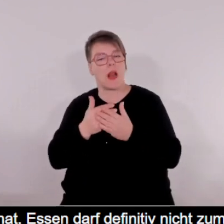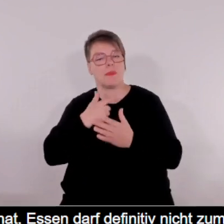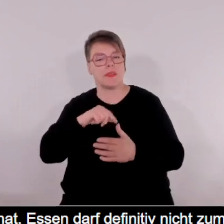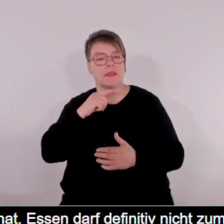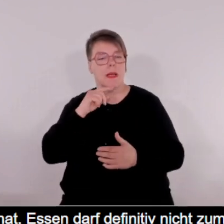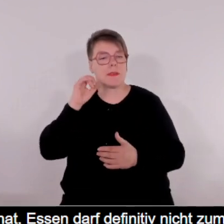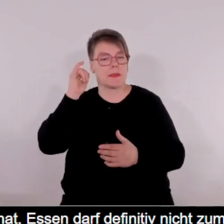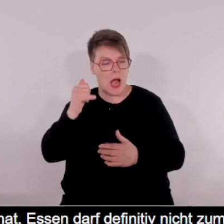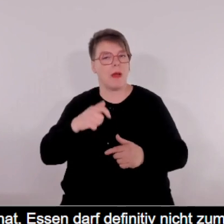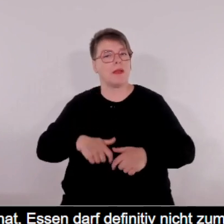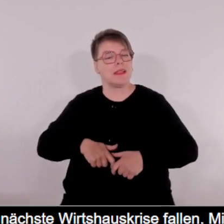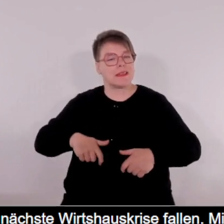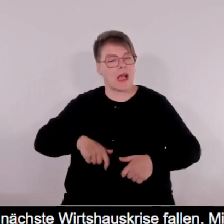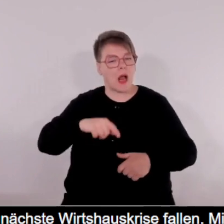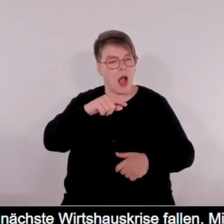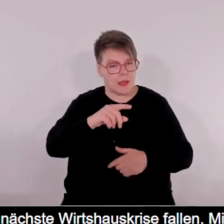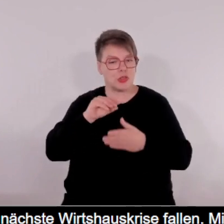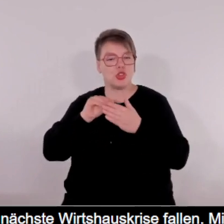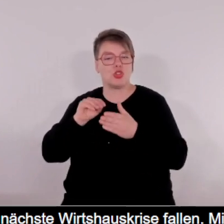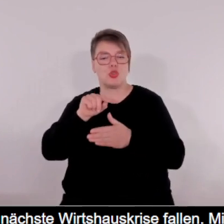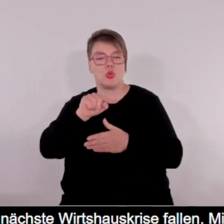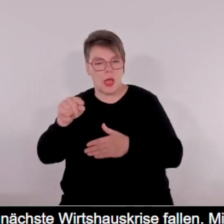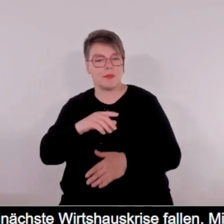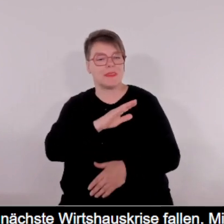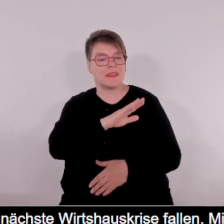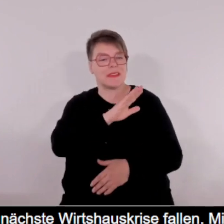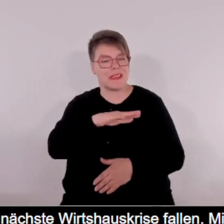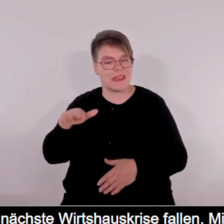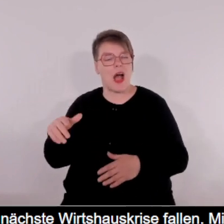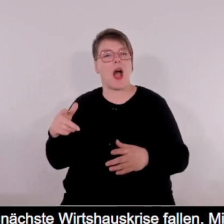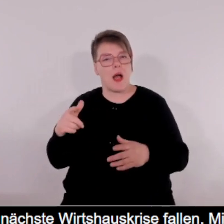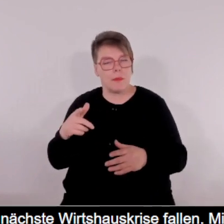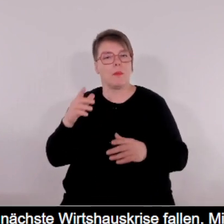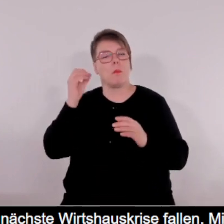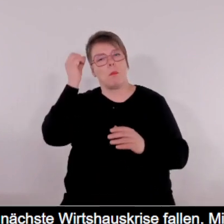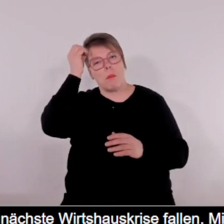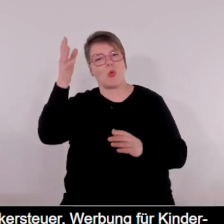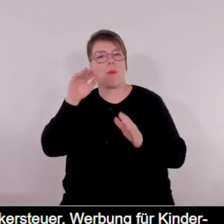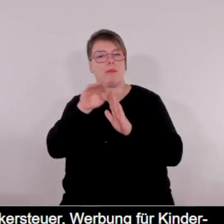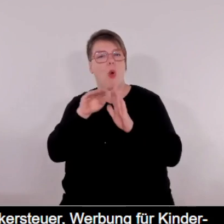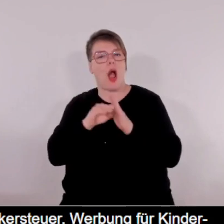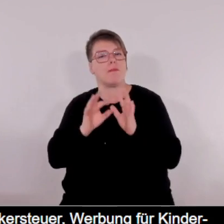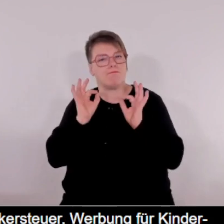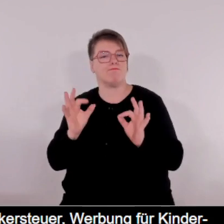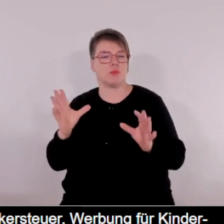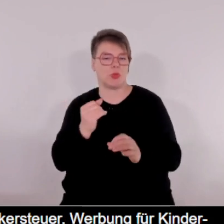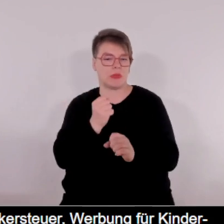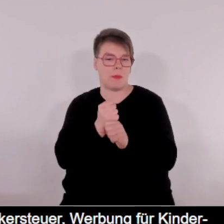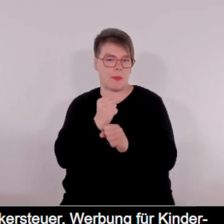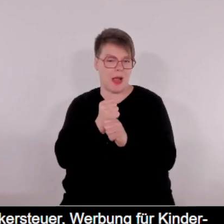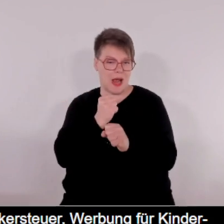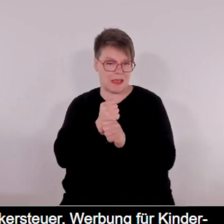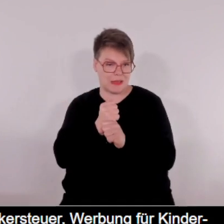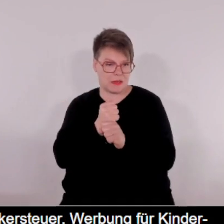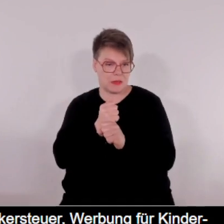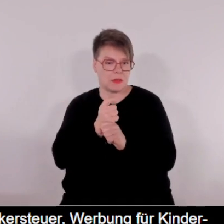gesund und ausgewogen auch zu ernähren und zu essen. Genauso möchte ich aber auch sagen, es wird